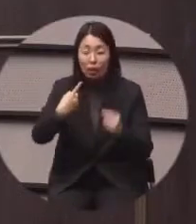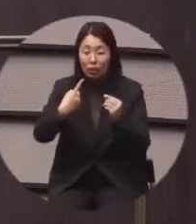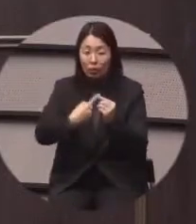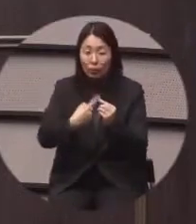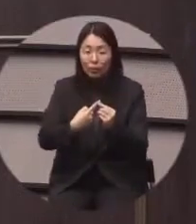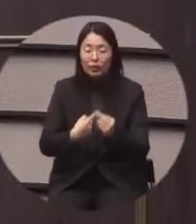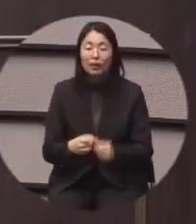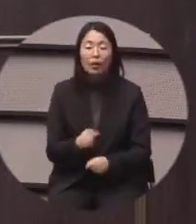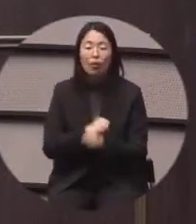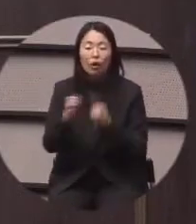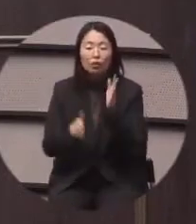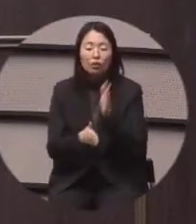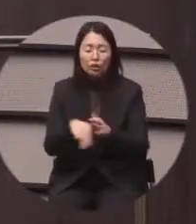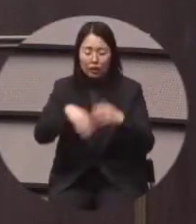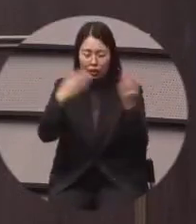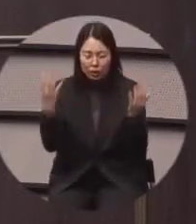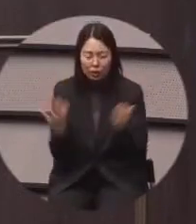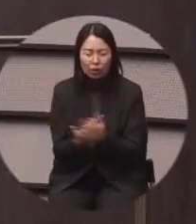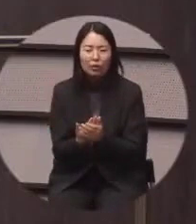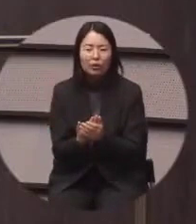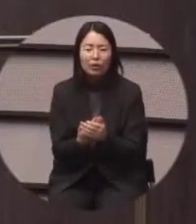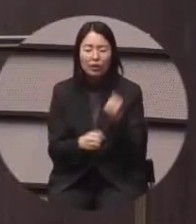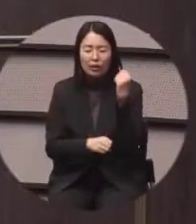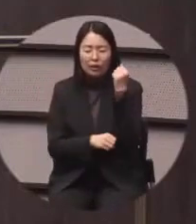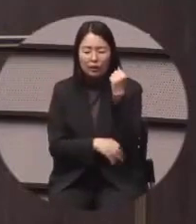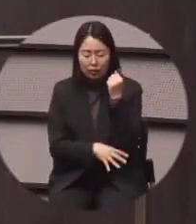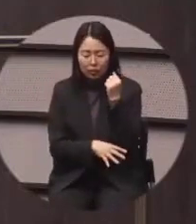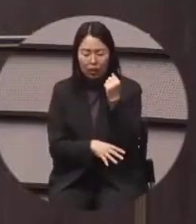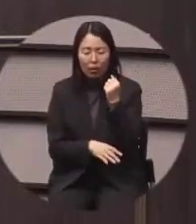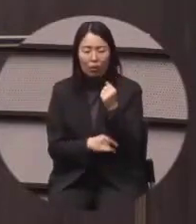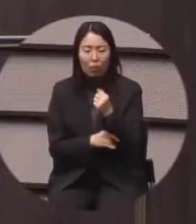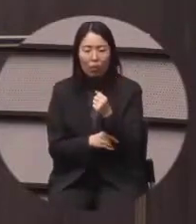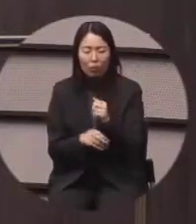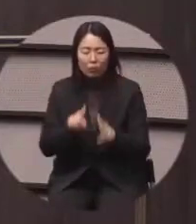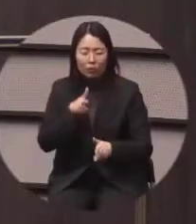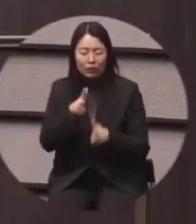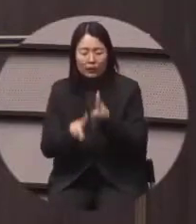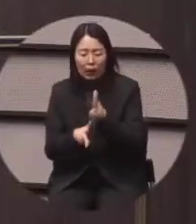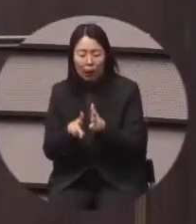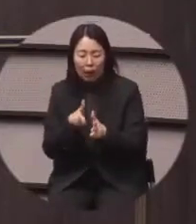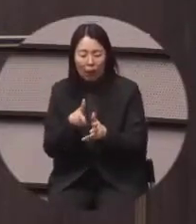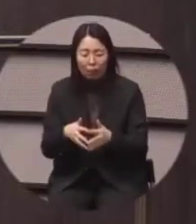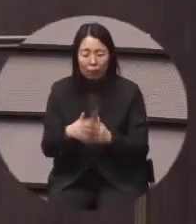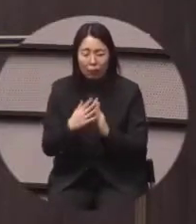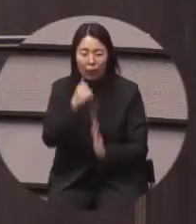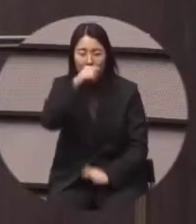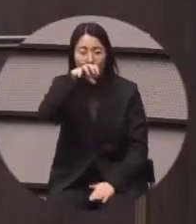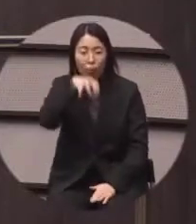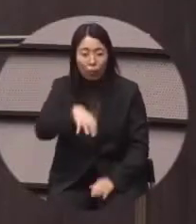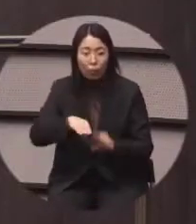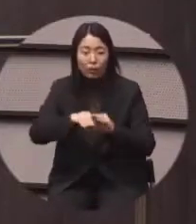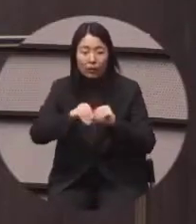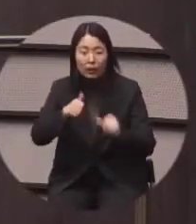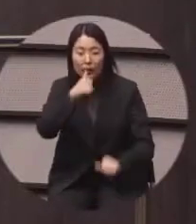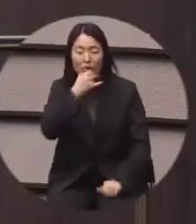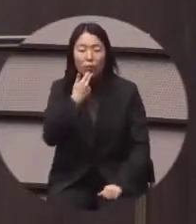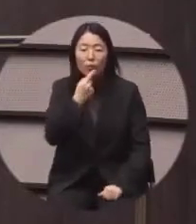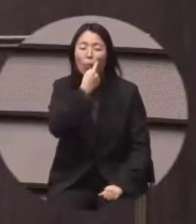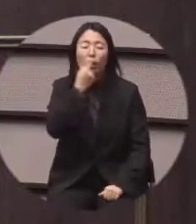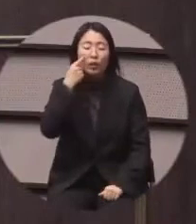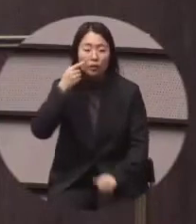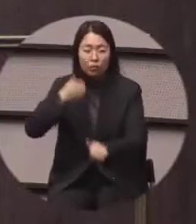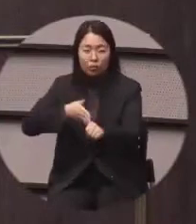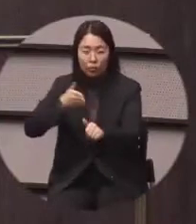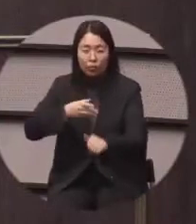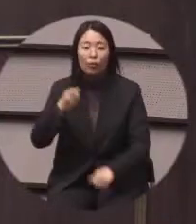번째, 광주시 전체에 기반시설 입지가 가능한 기부채납지 현황을 답해주시고 이러한 시유지의 현